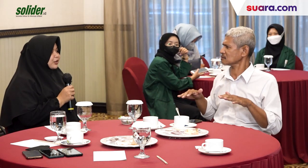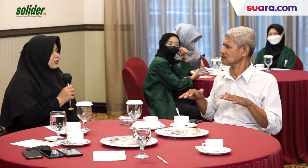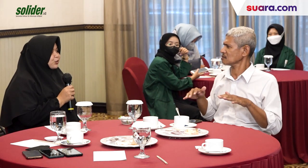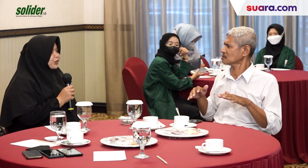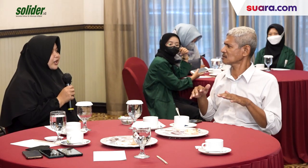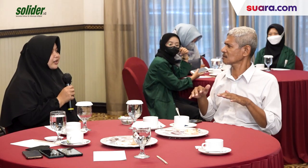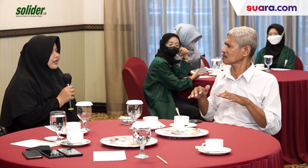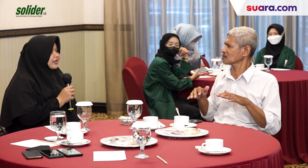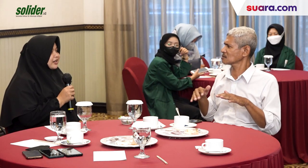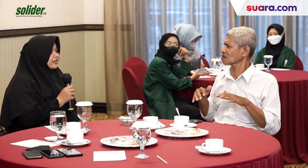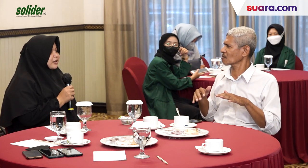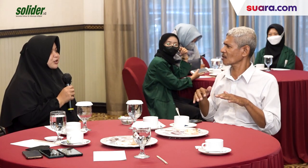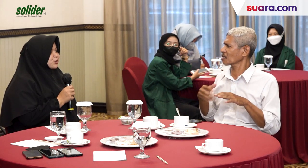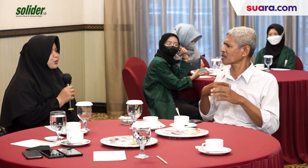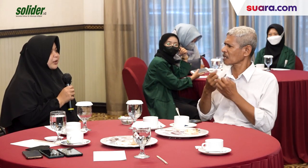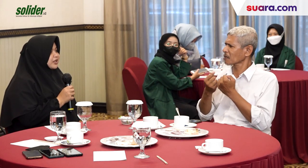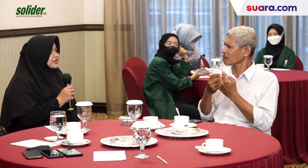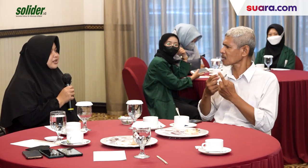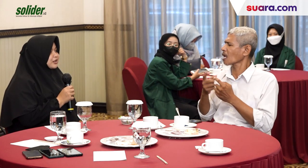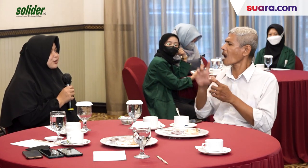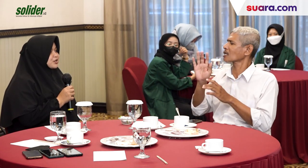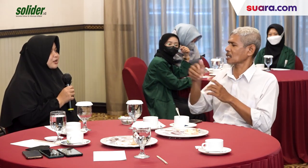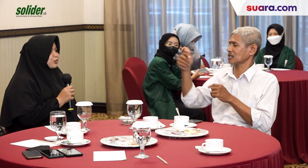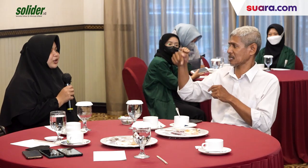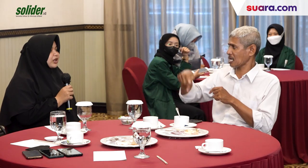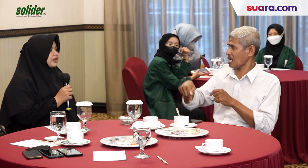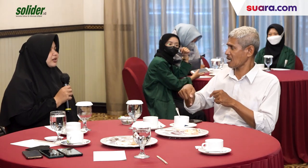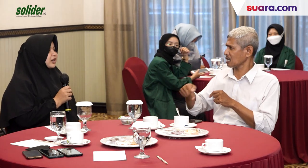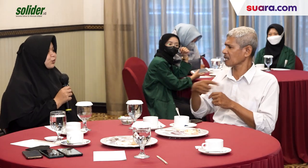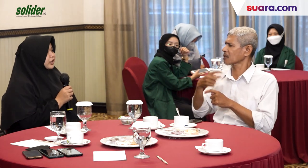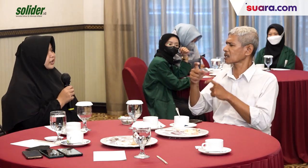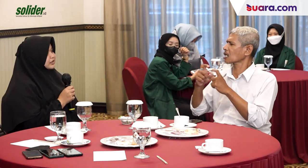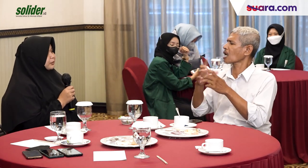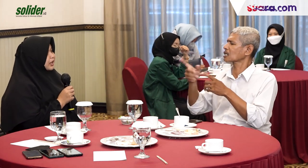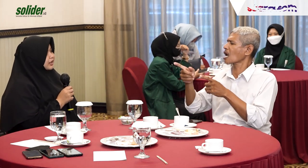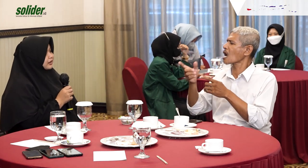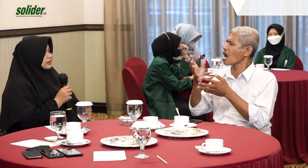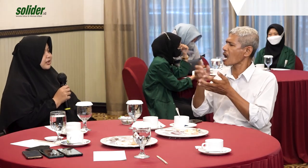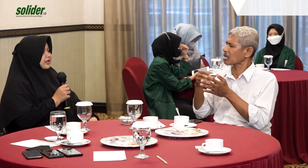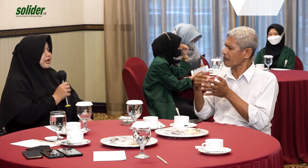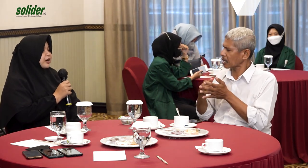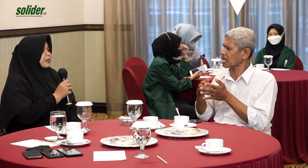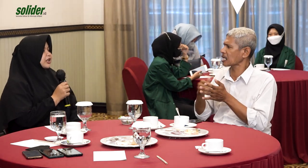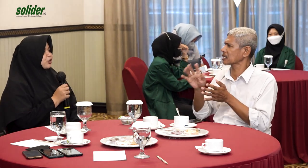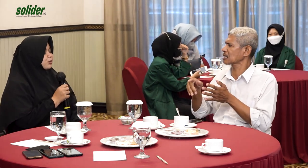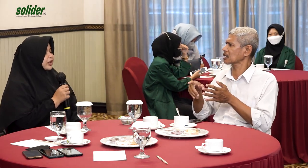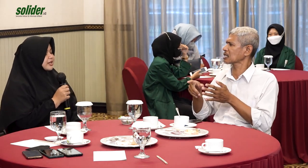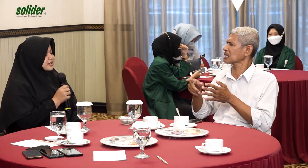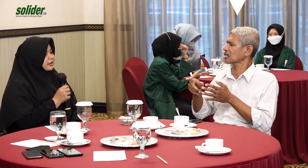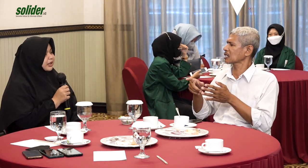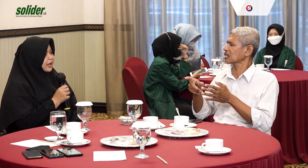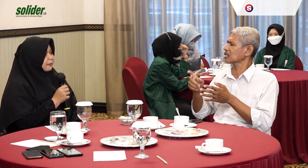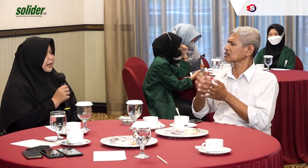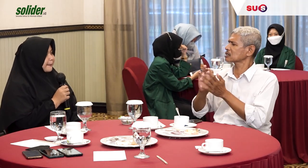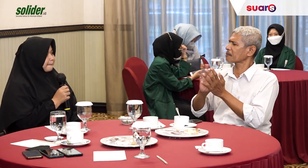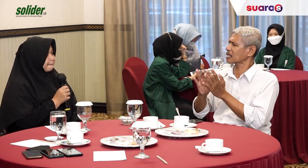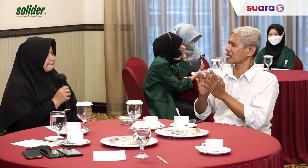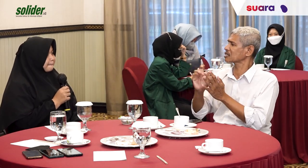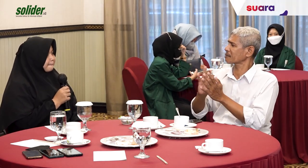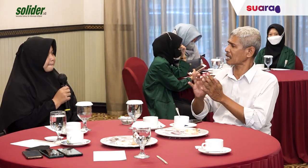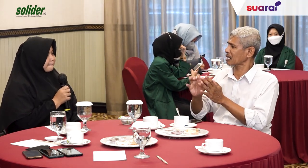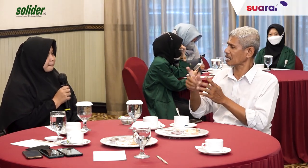waktu yang Dini karena tidak mencukupi jadi terus kemudian dilakukan dengan cepat sehingga hambatan komunikasi nya